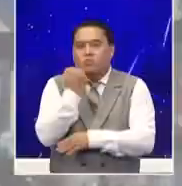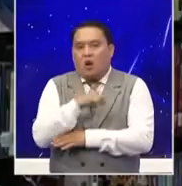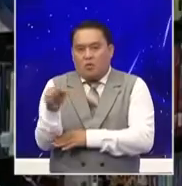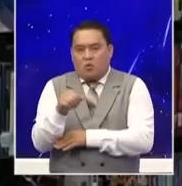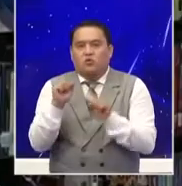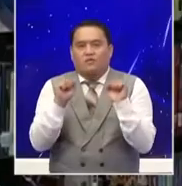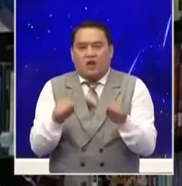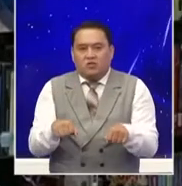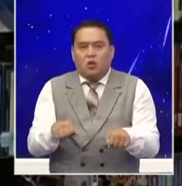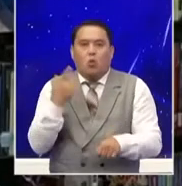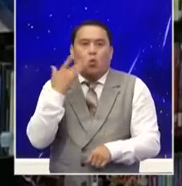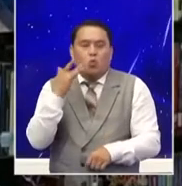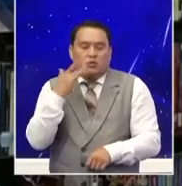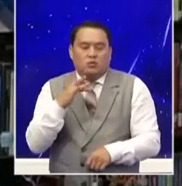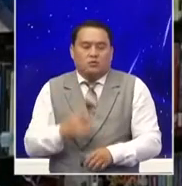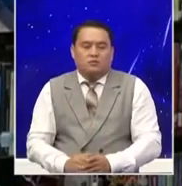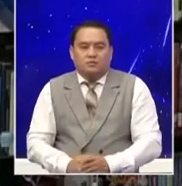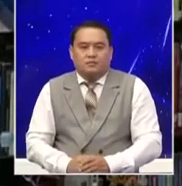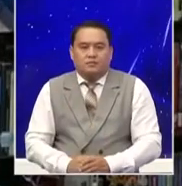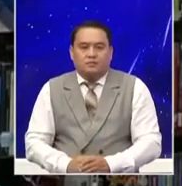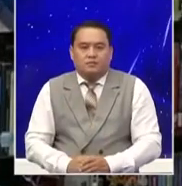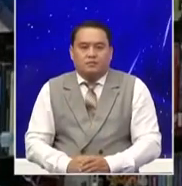демократов, представляя это как угрозу для США.